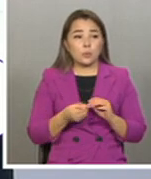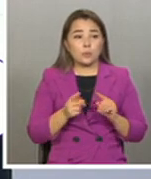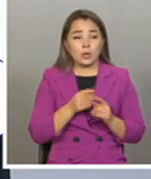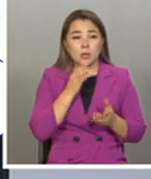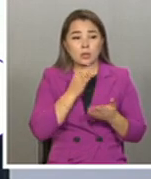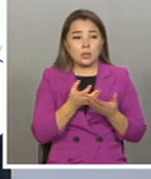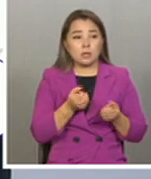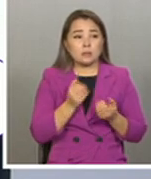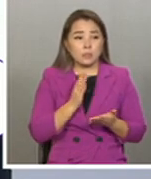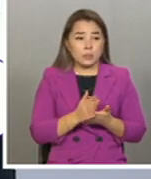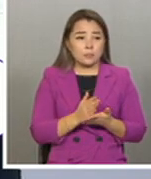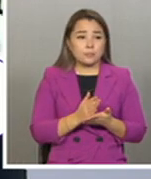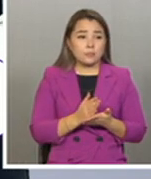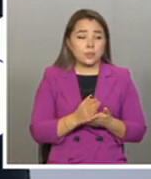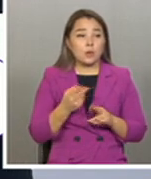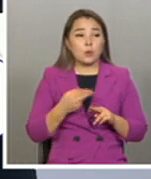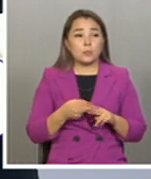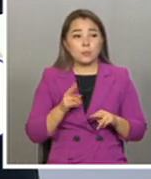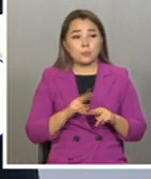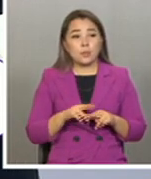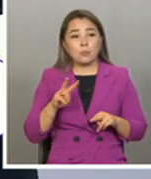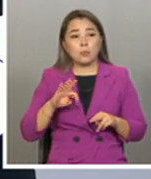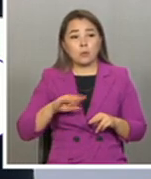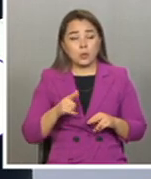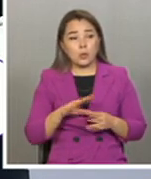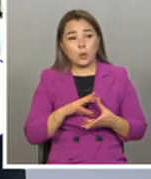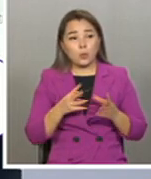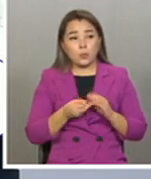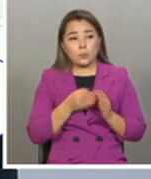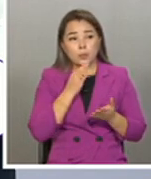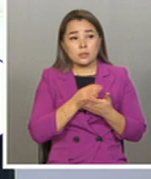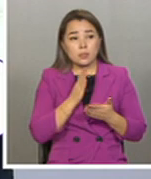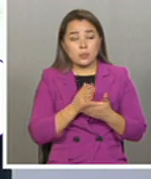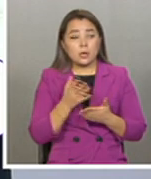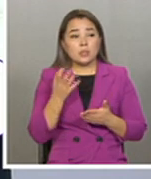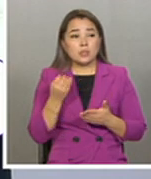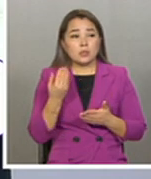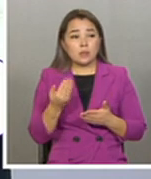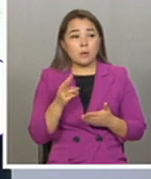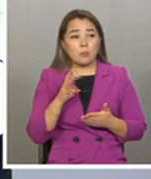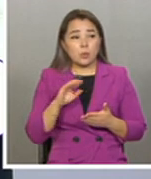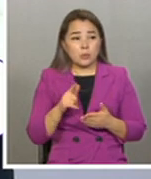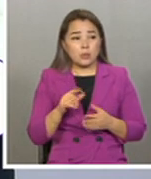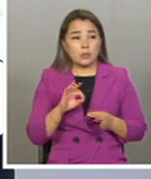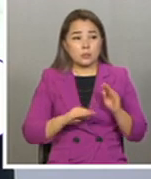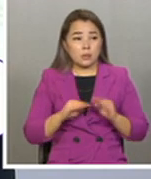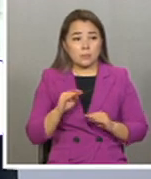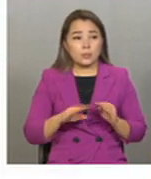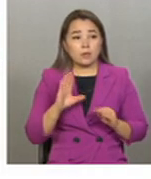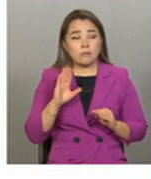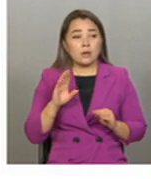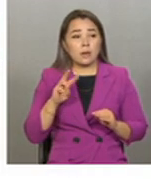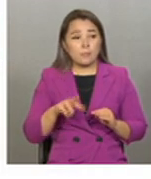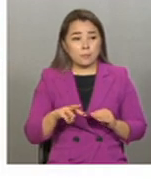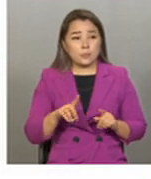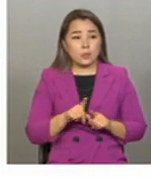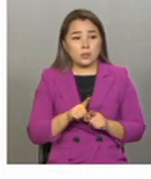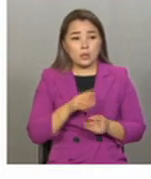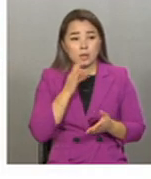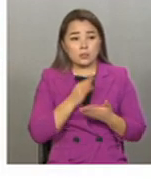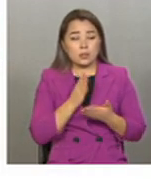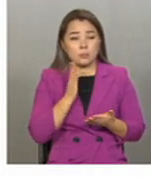алады. Ол мольдік көлем деп аталады. Және мольдік көлем ВМ деп